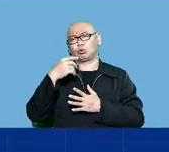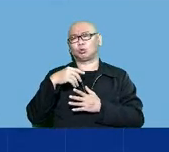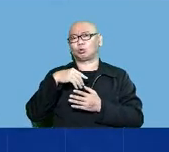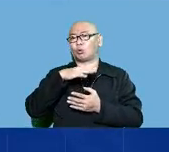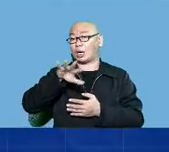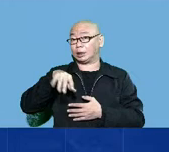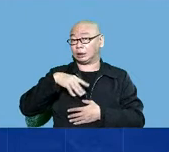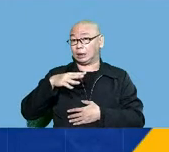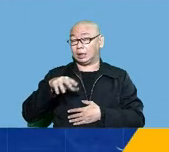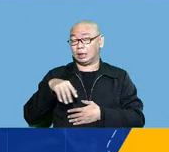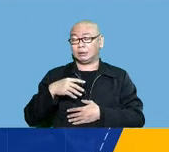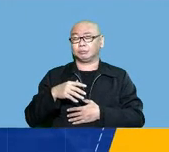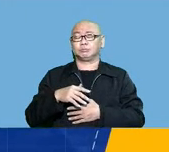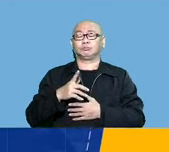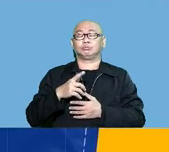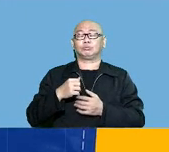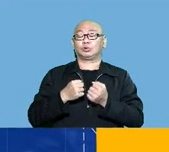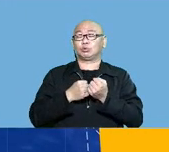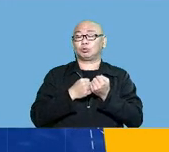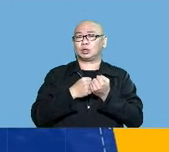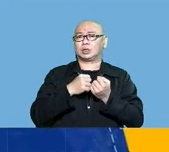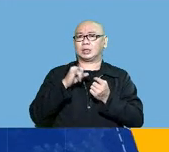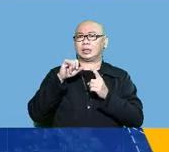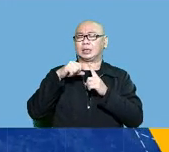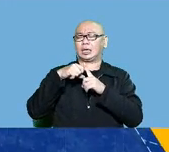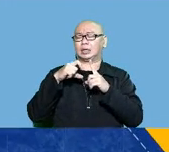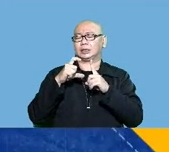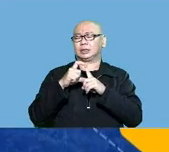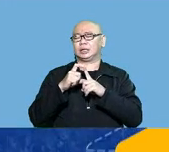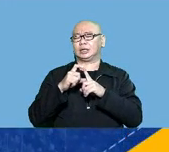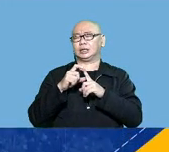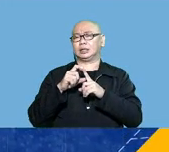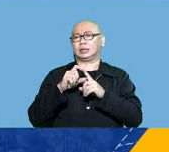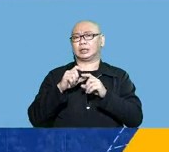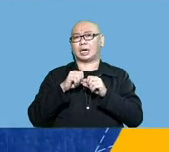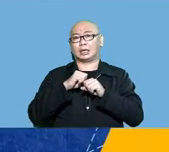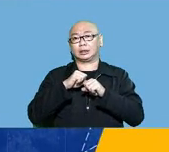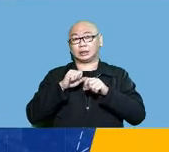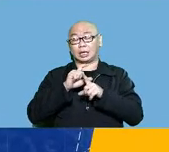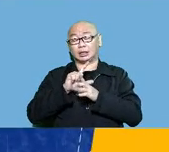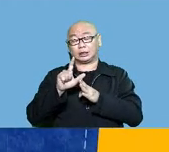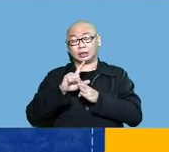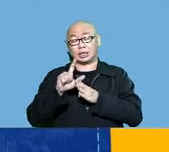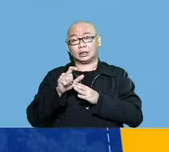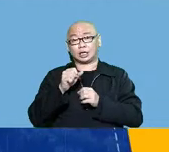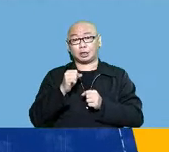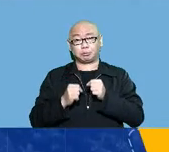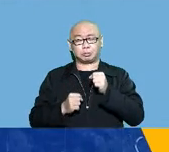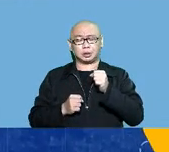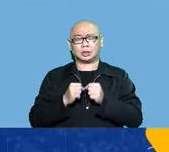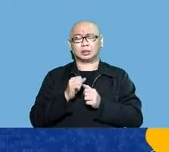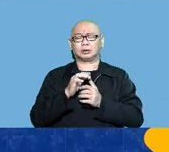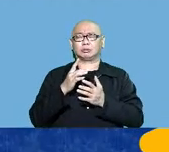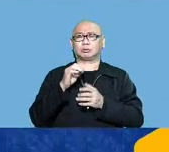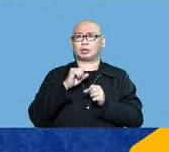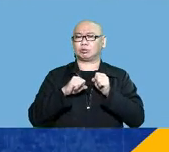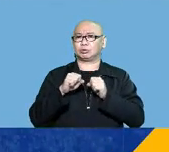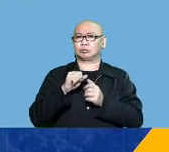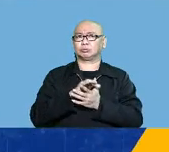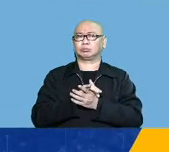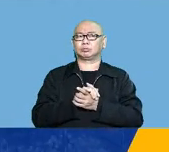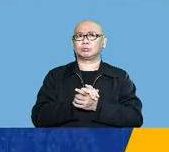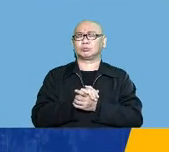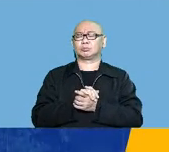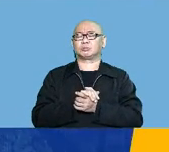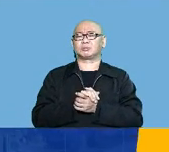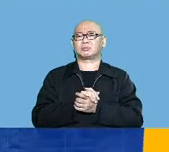fisik dan pemeriksaan penunjang berupa pemeriksaan EKG, EKG dengan latihan, EKG treadmill, dan bila perlu dilakukan pemeriksaan ekokardiografi dan